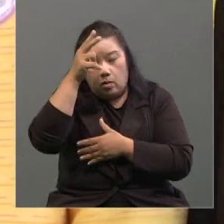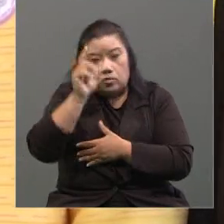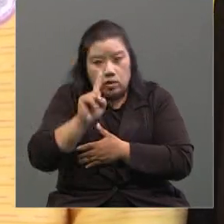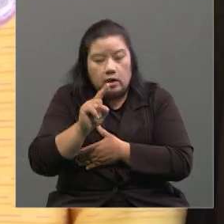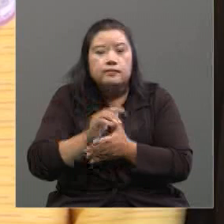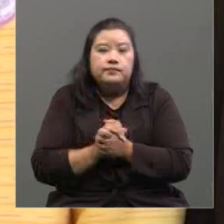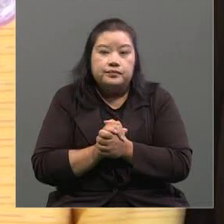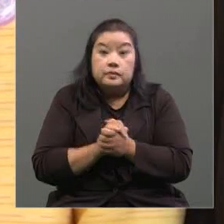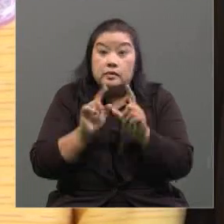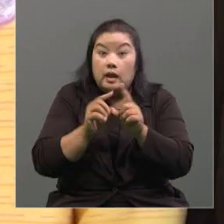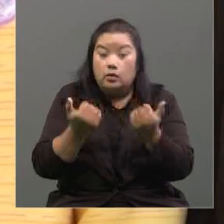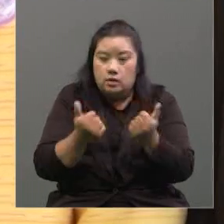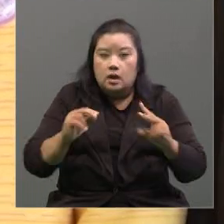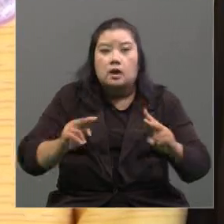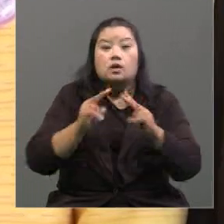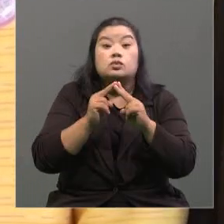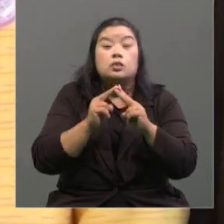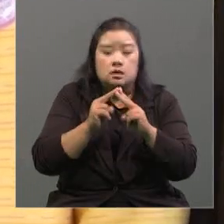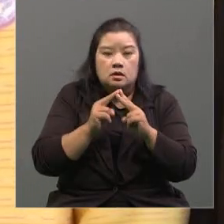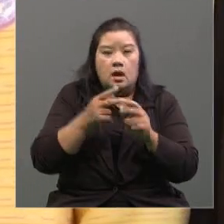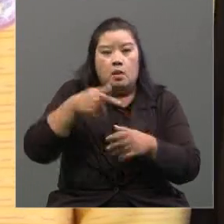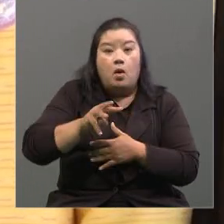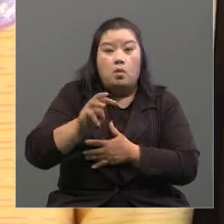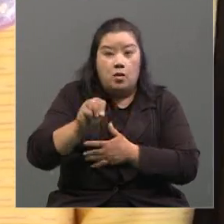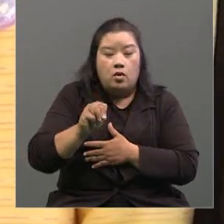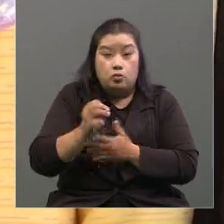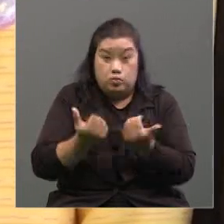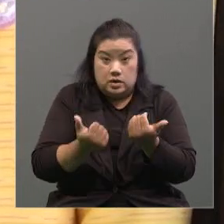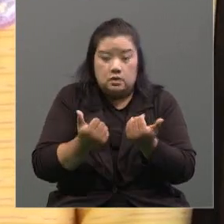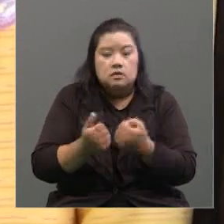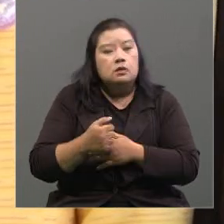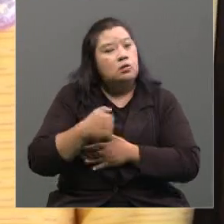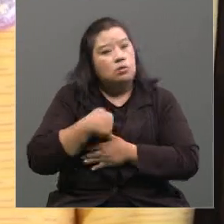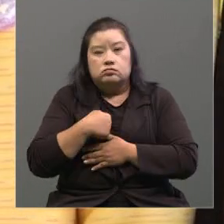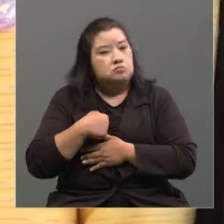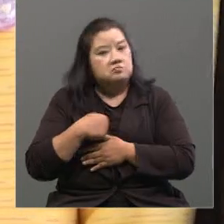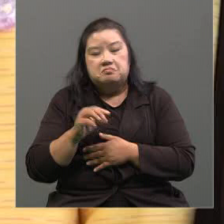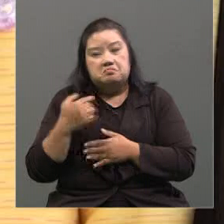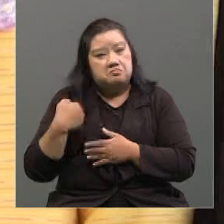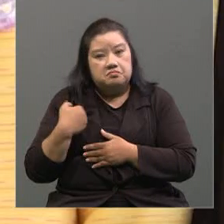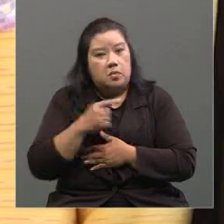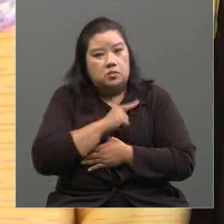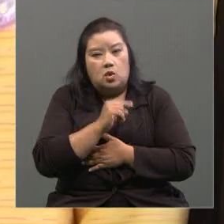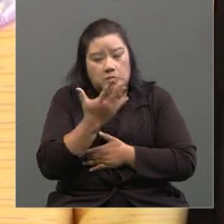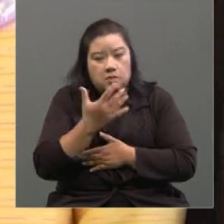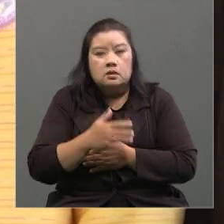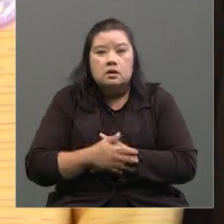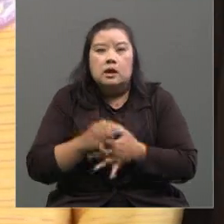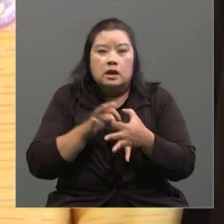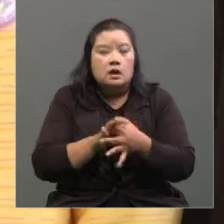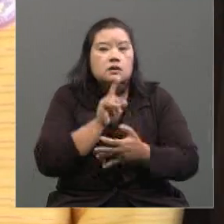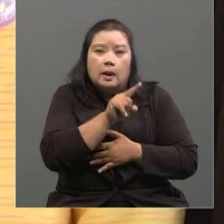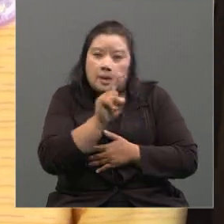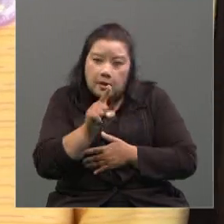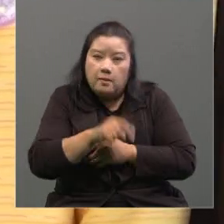เรียนก่อนนะครับว่ากระทรวงการพัฒนาสังคมและความมั่นคงของมนุษย์นั้นเราไม่มีอำนาจในการที่จะไปสอบนะครับสอบสว